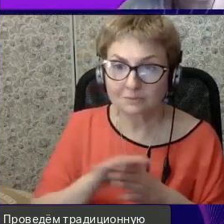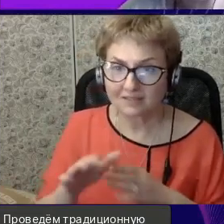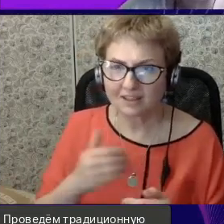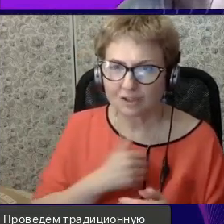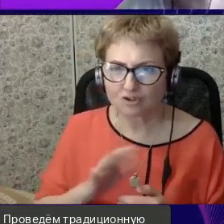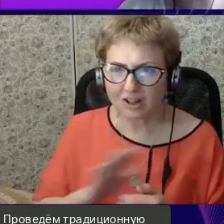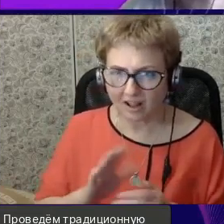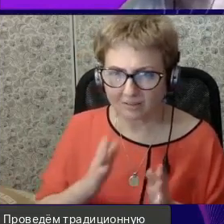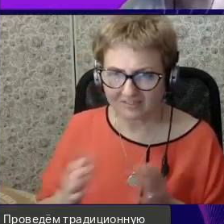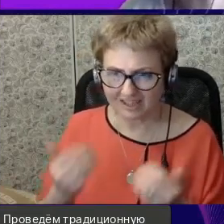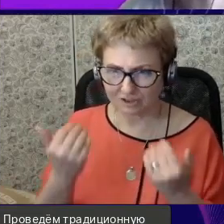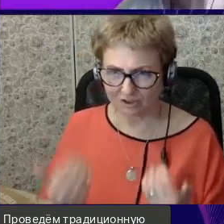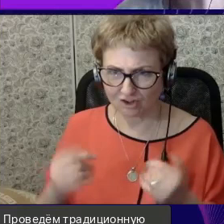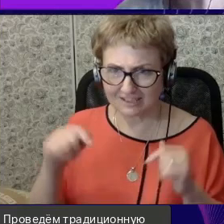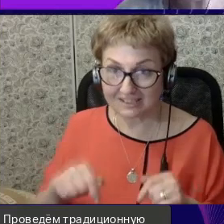поведение. Если